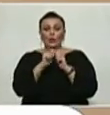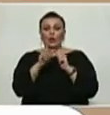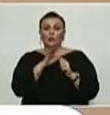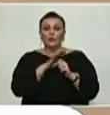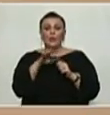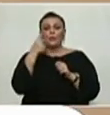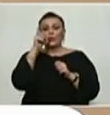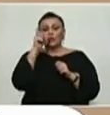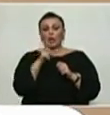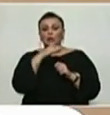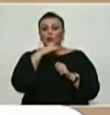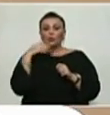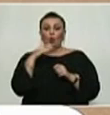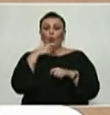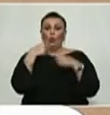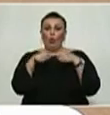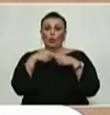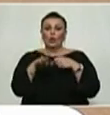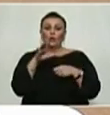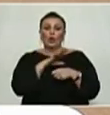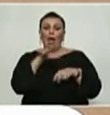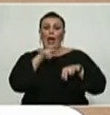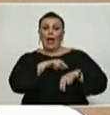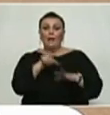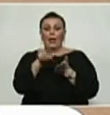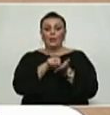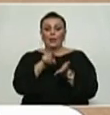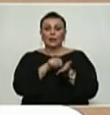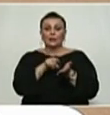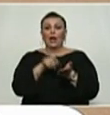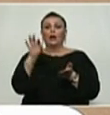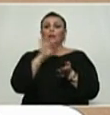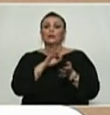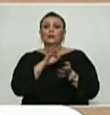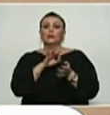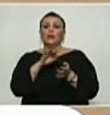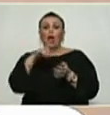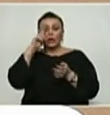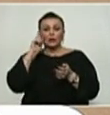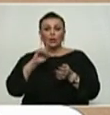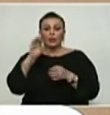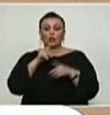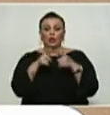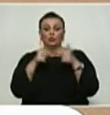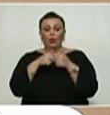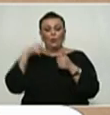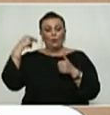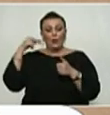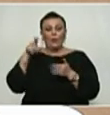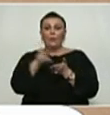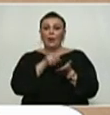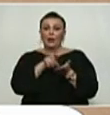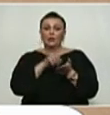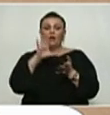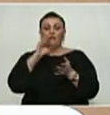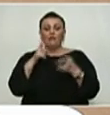neçə ödəniş də olur. Həm əmək pensiyası, həm Azərbaycan Respublikası prezidentinin təqaüdü və s.